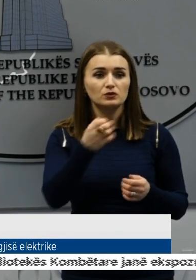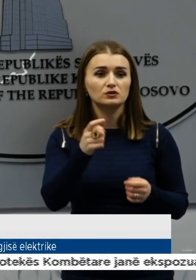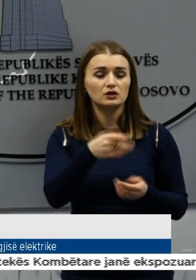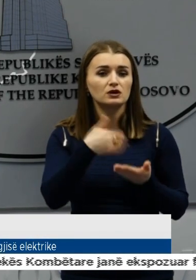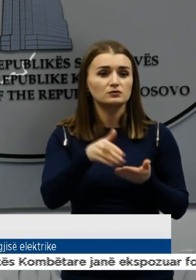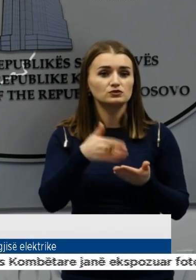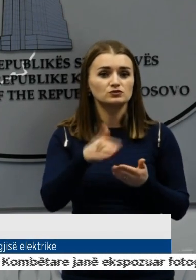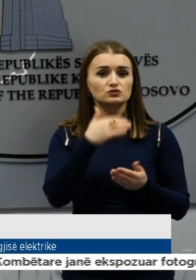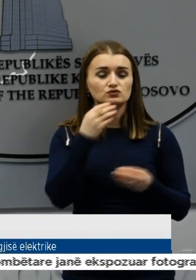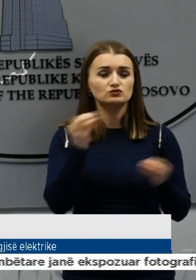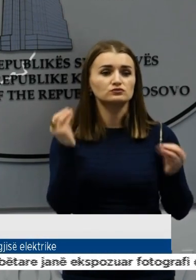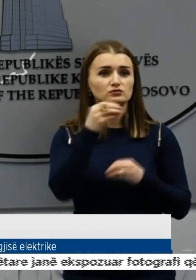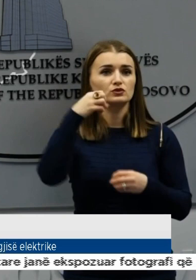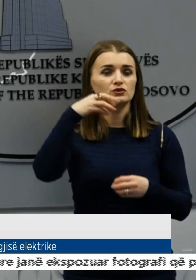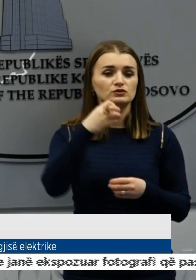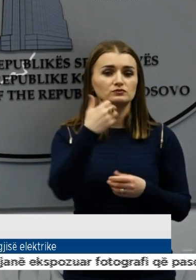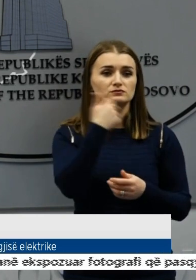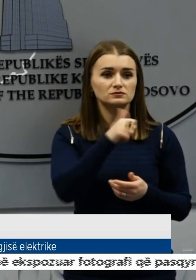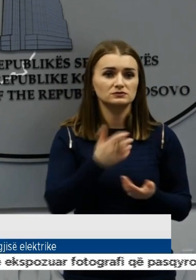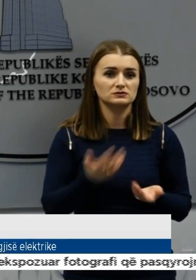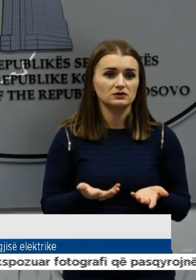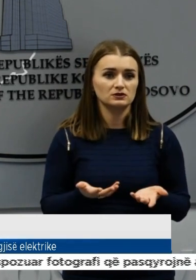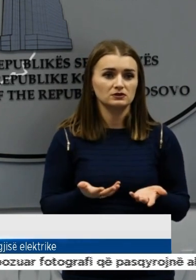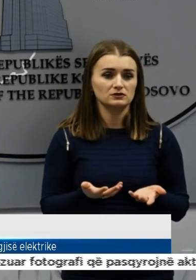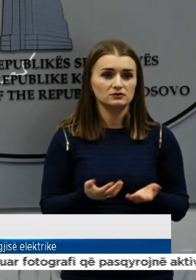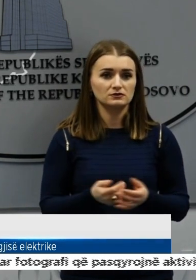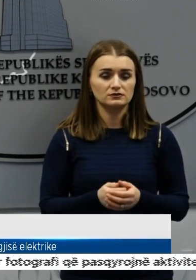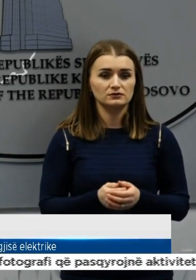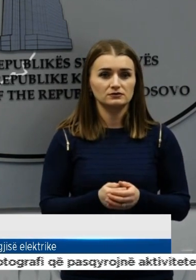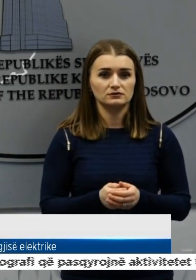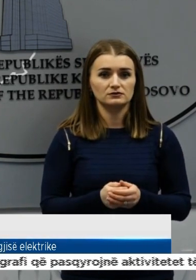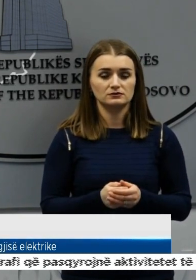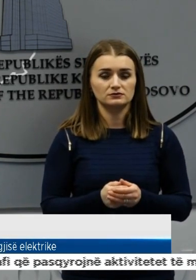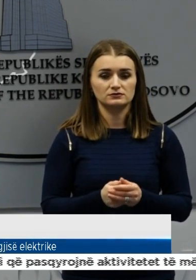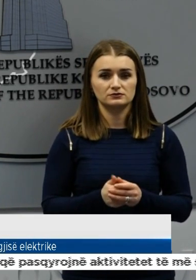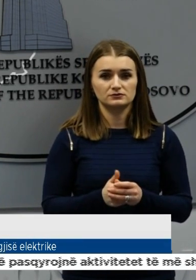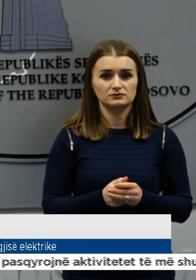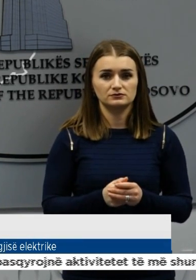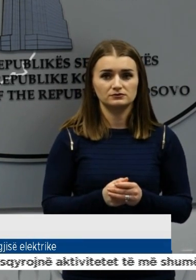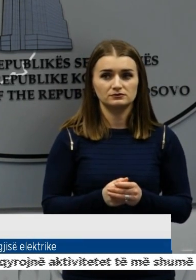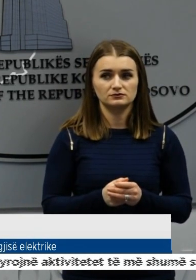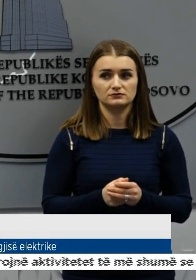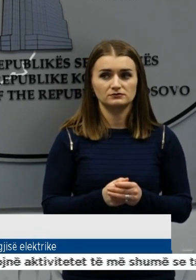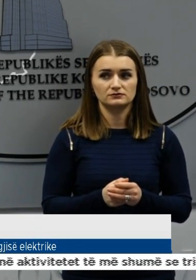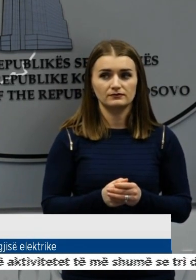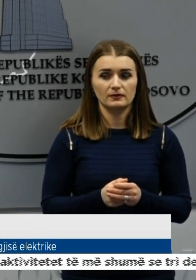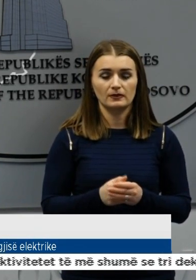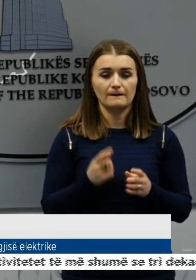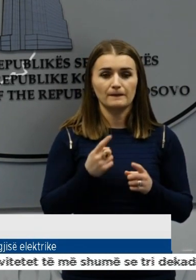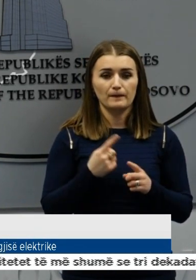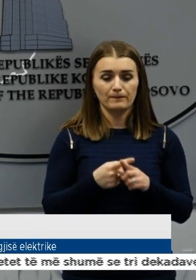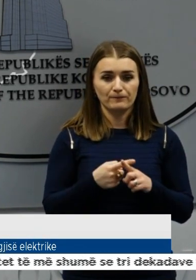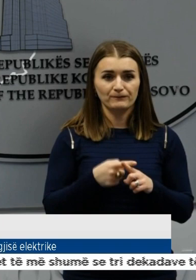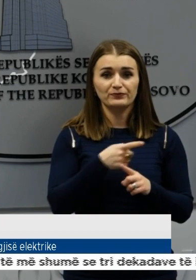konsumojmë për ta paguar me këto çmime që po i shenjim. Ta keni parasysh,